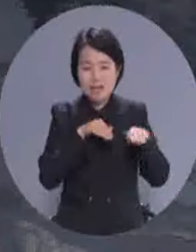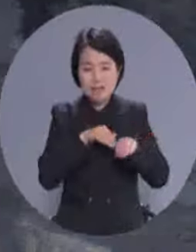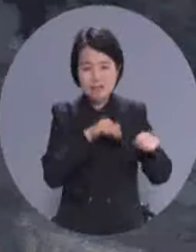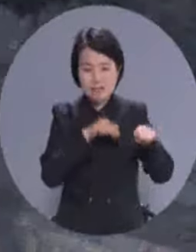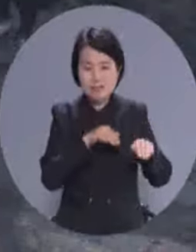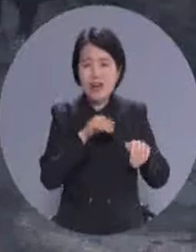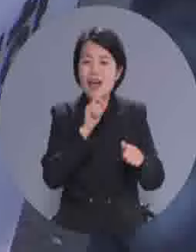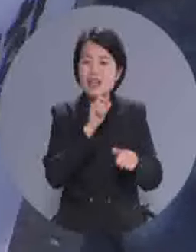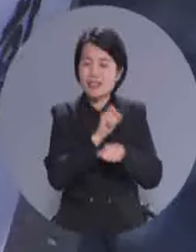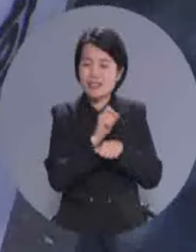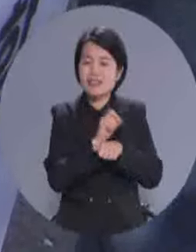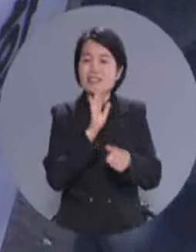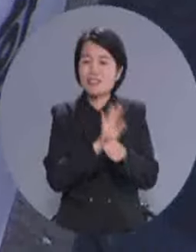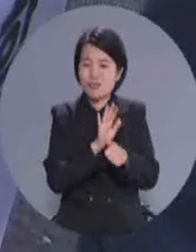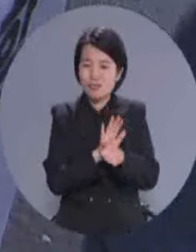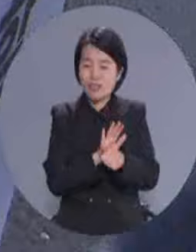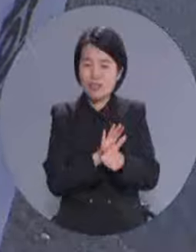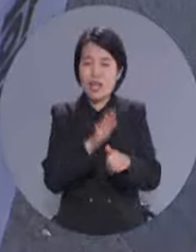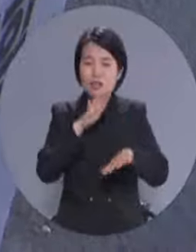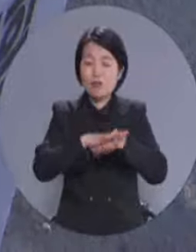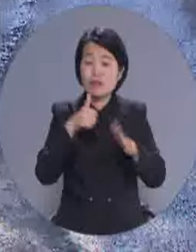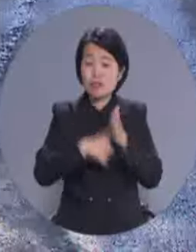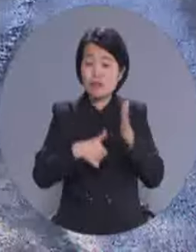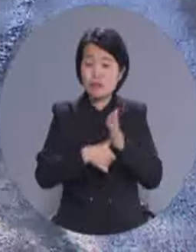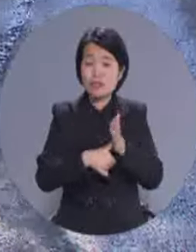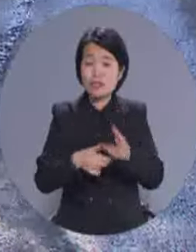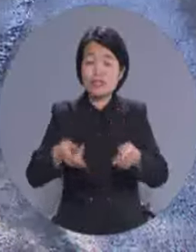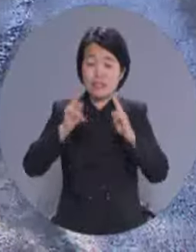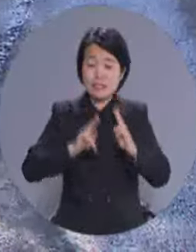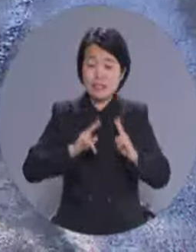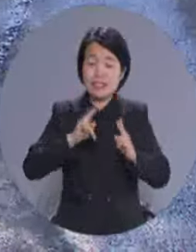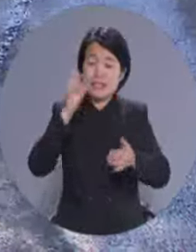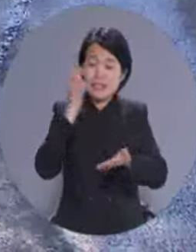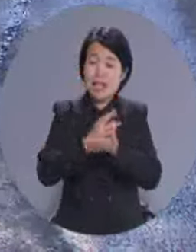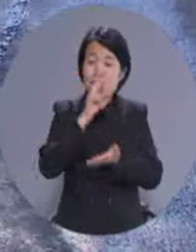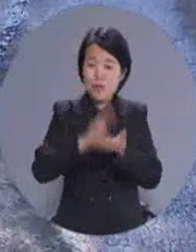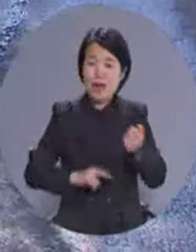지원과 함께 농산물 직거래 장터도 연장 운영하기로 했습니다